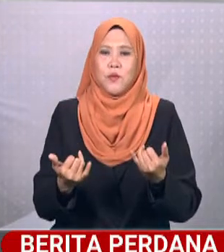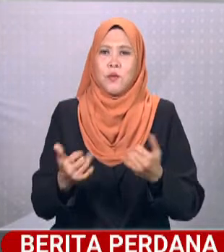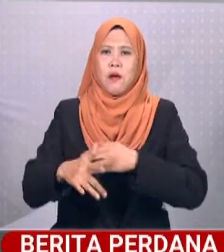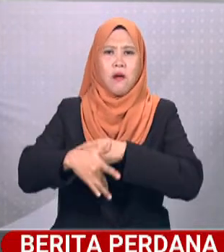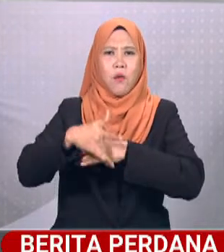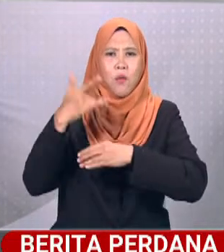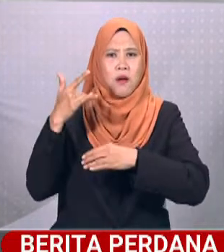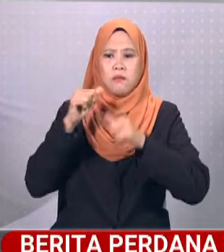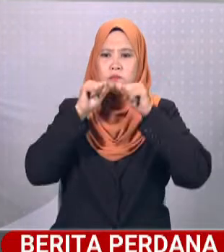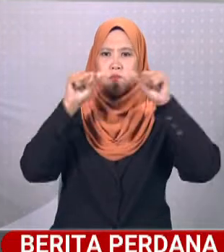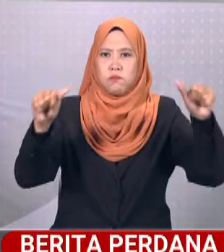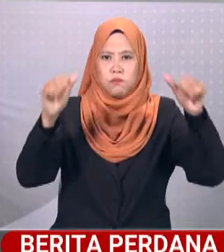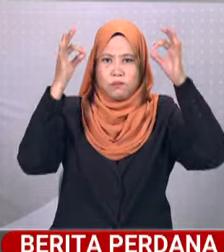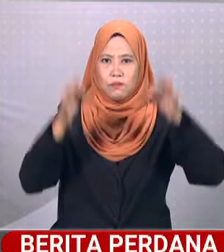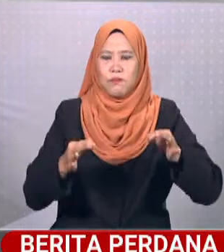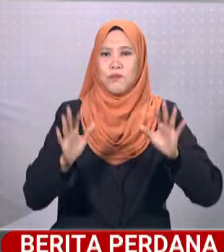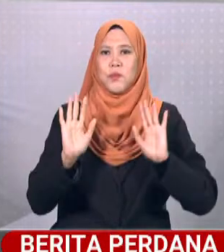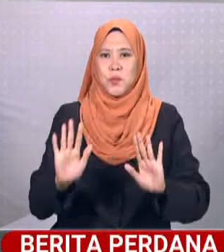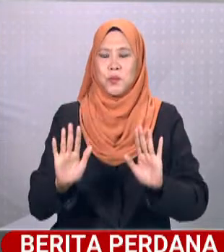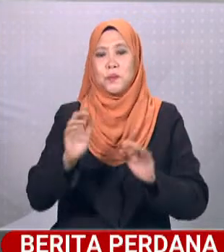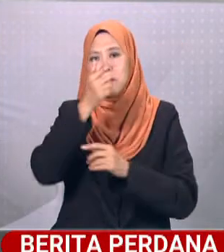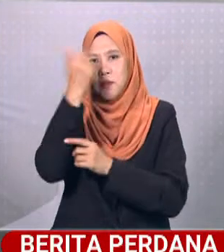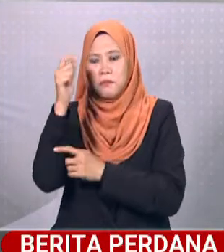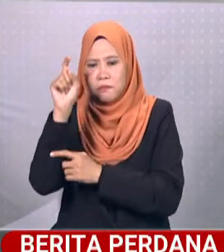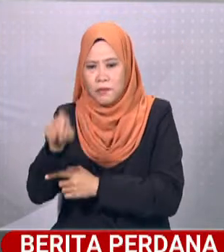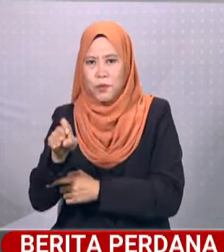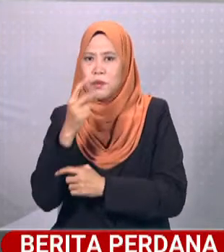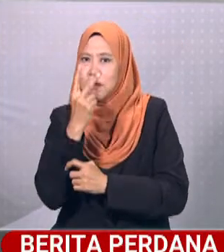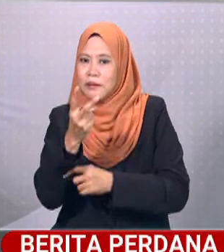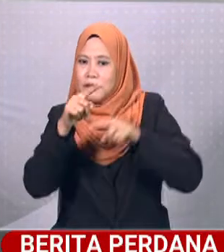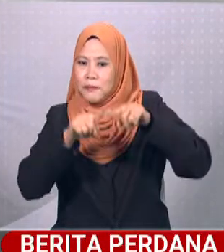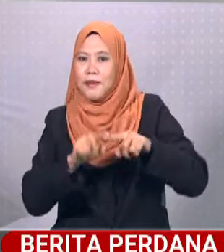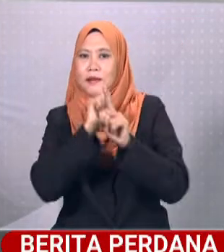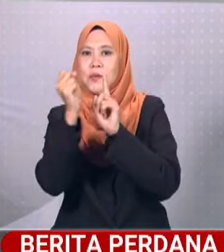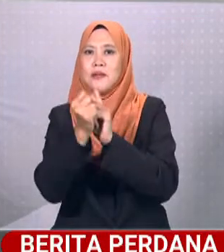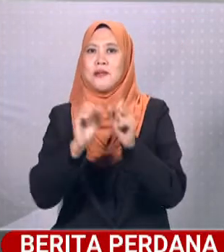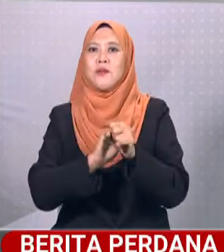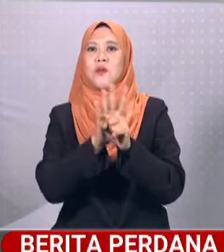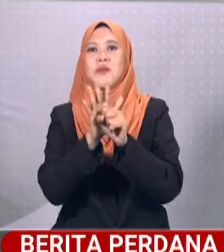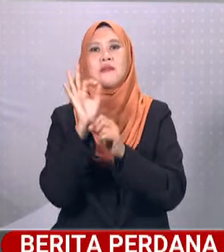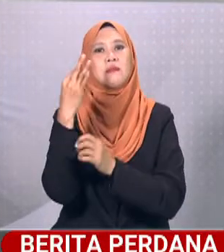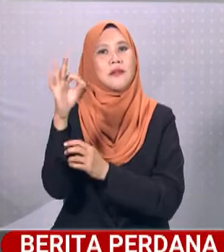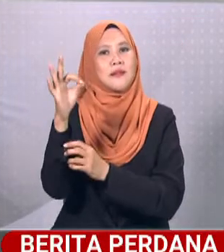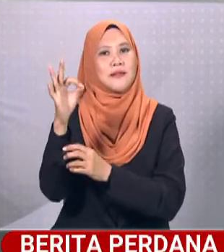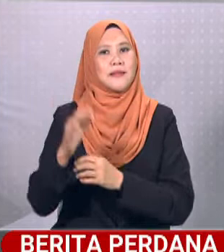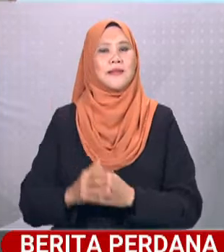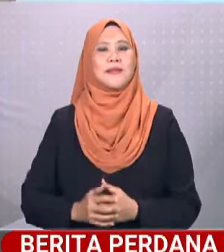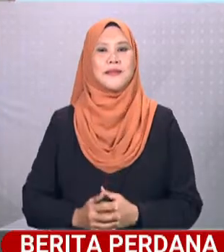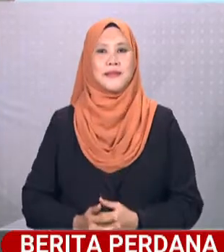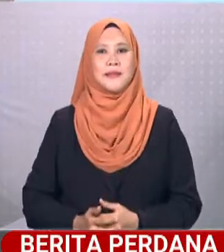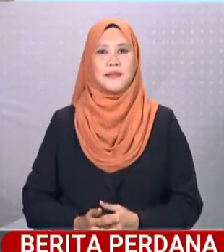terlalu awal membuat sebarang keputusan kerana perlu mengambil kira situasi semasa COVID-19.